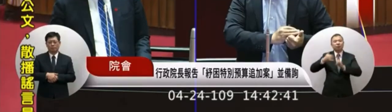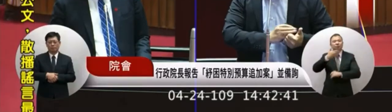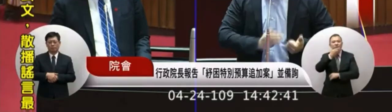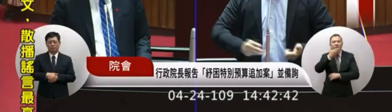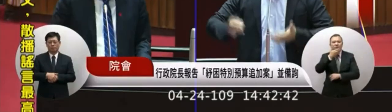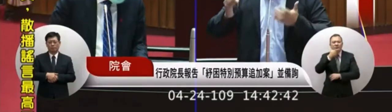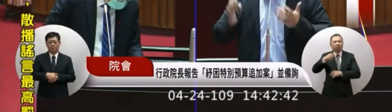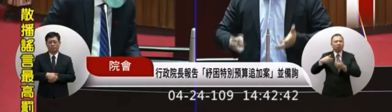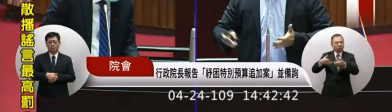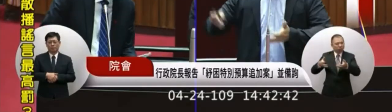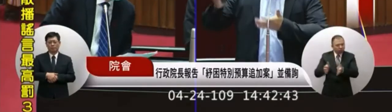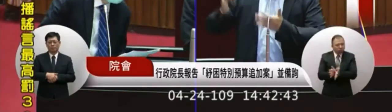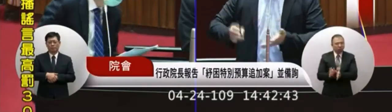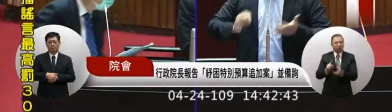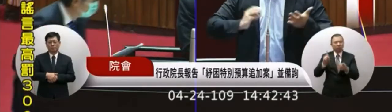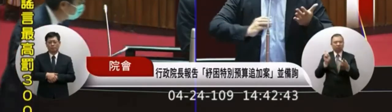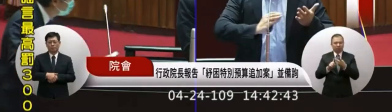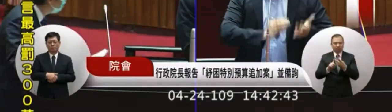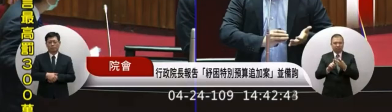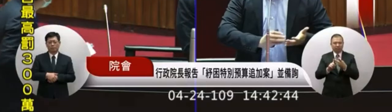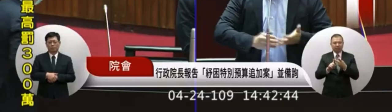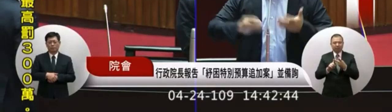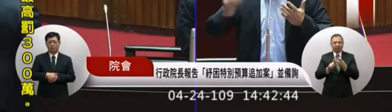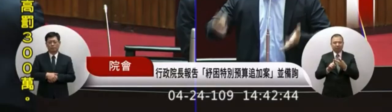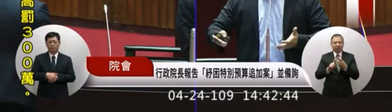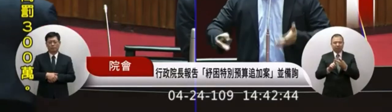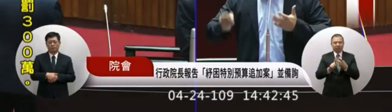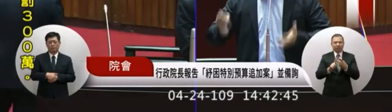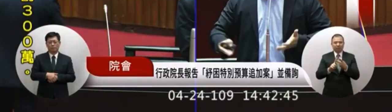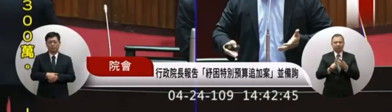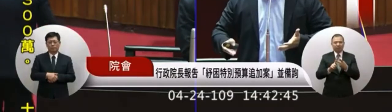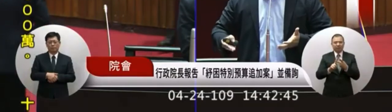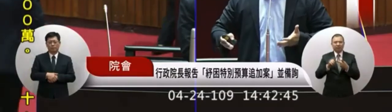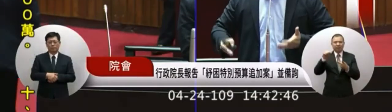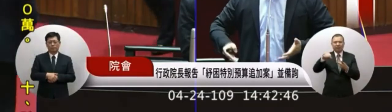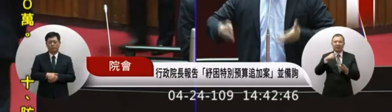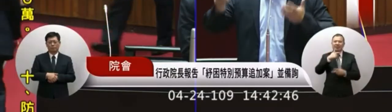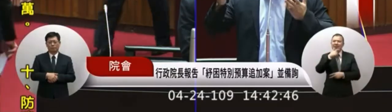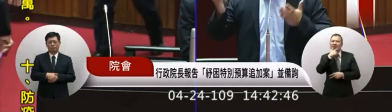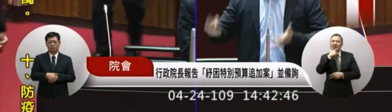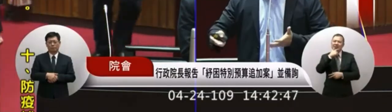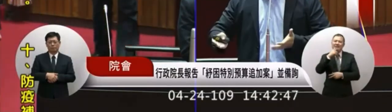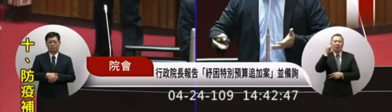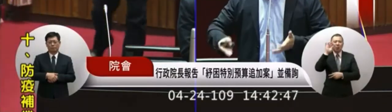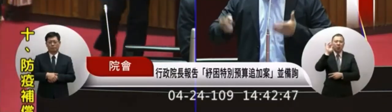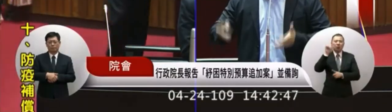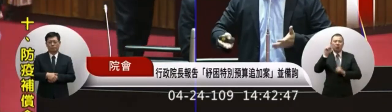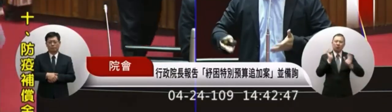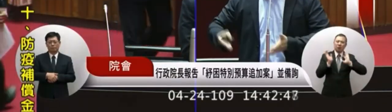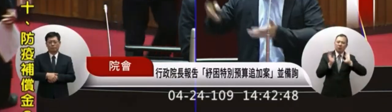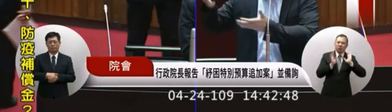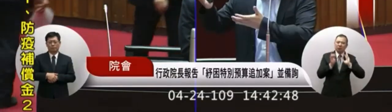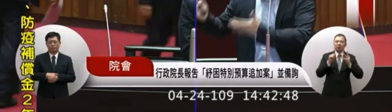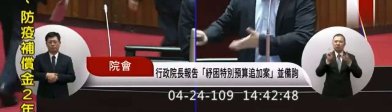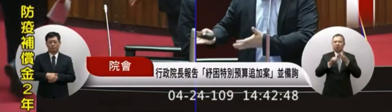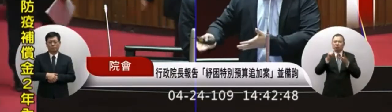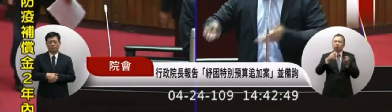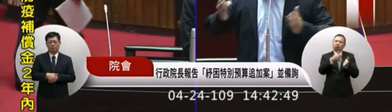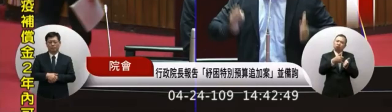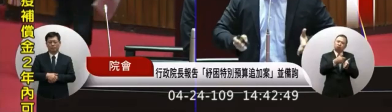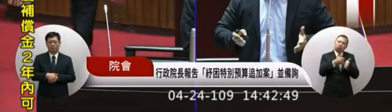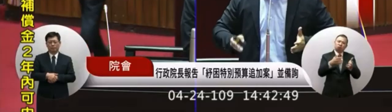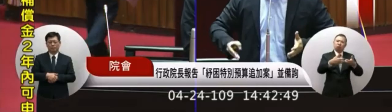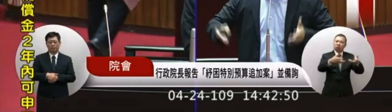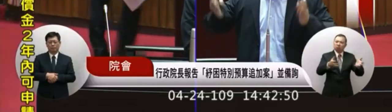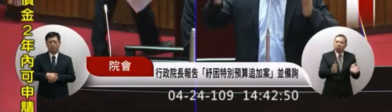团体，吼，包括。即系咧做喜憨儿诶，吼，也是讲咧帮助即系弱势啊，即系老人